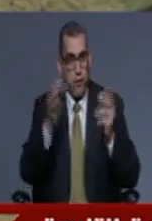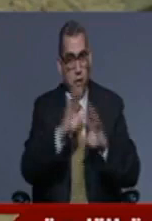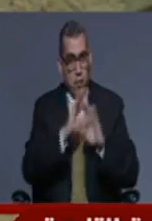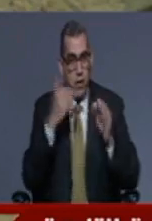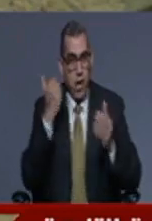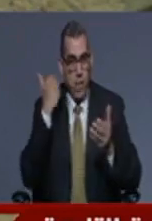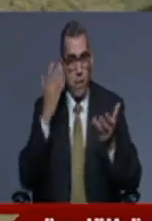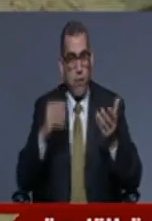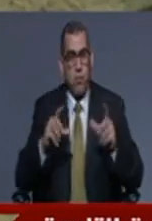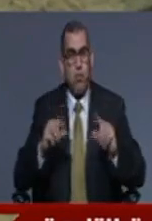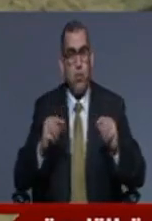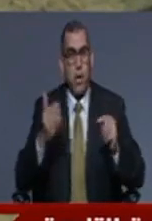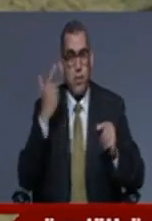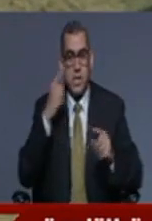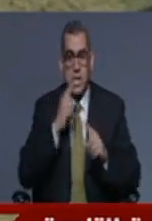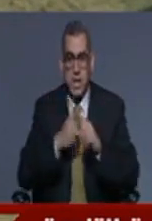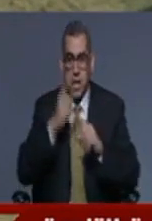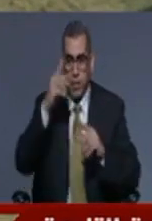هائلة ومعادن